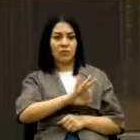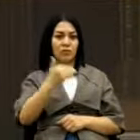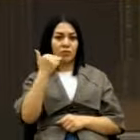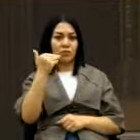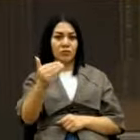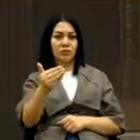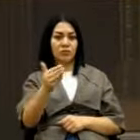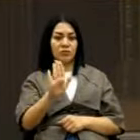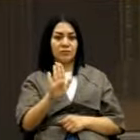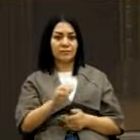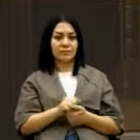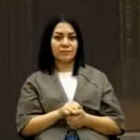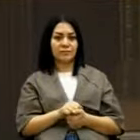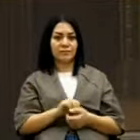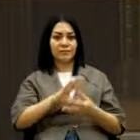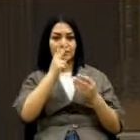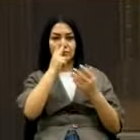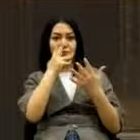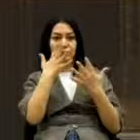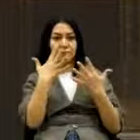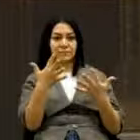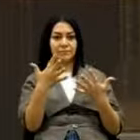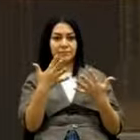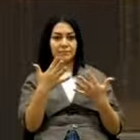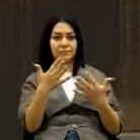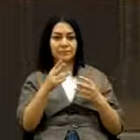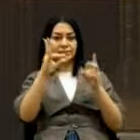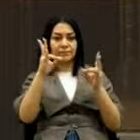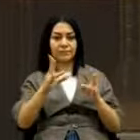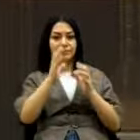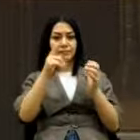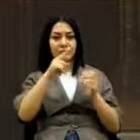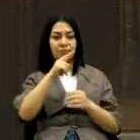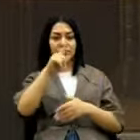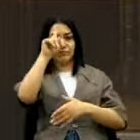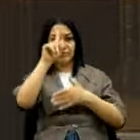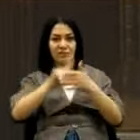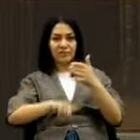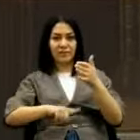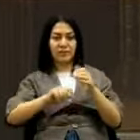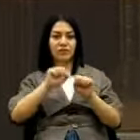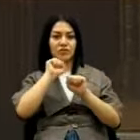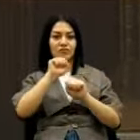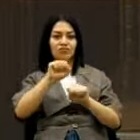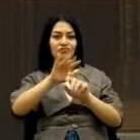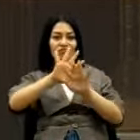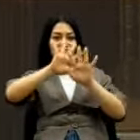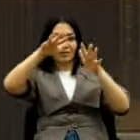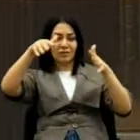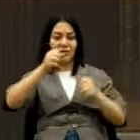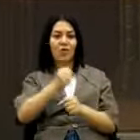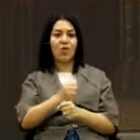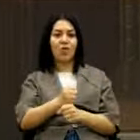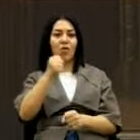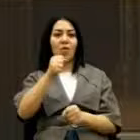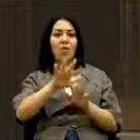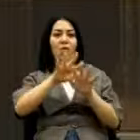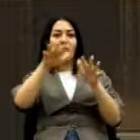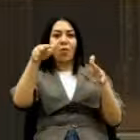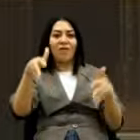և բացարձակապես ակնհայտ է, որ առանց անվտանգության հուսալի հովանոցը զուգահեռաբար